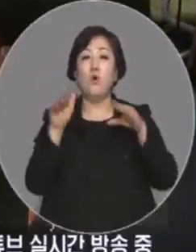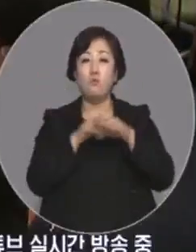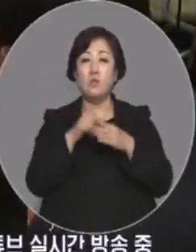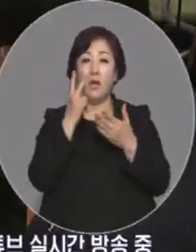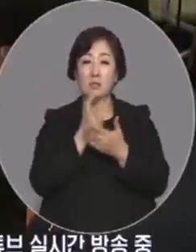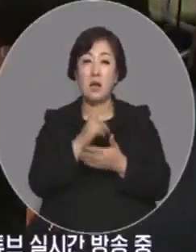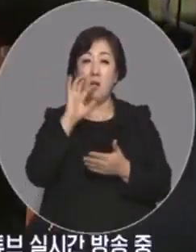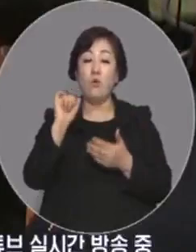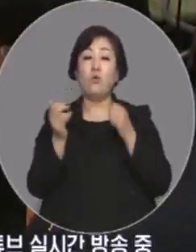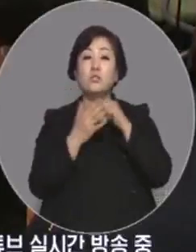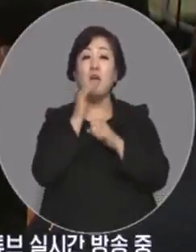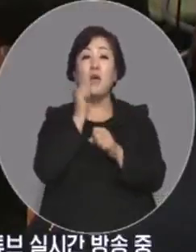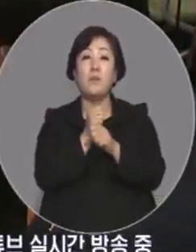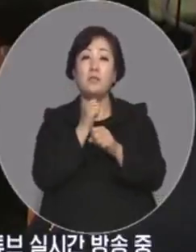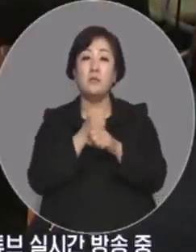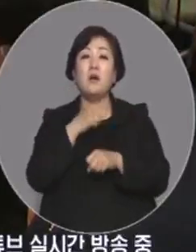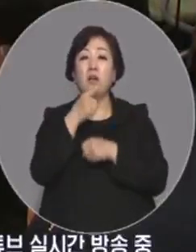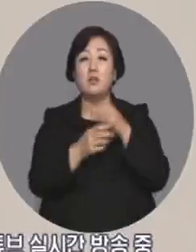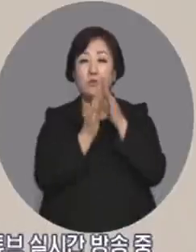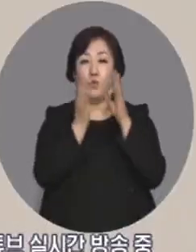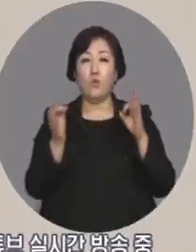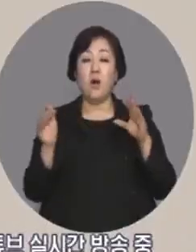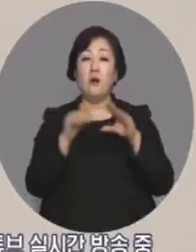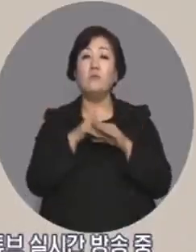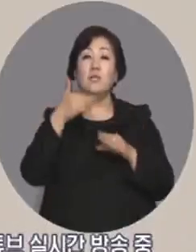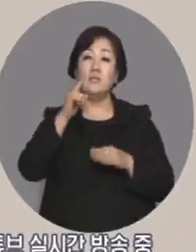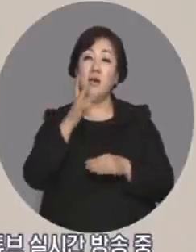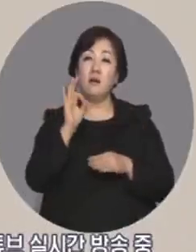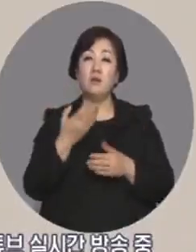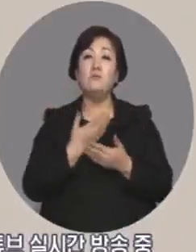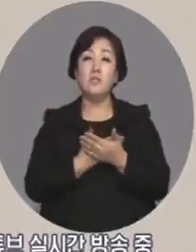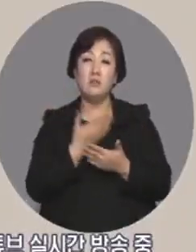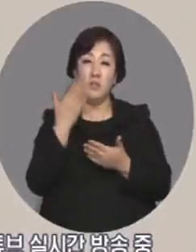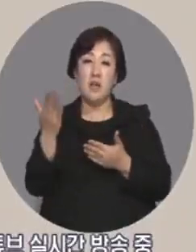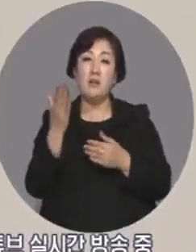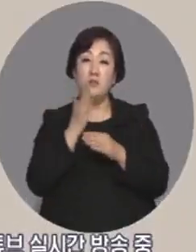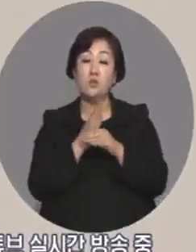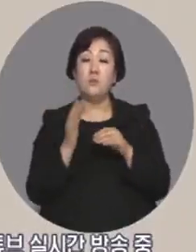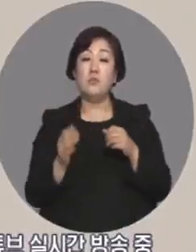문화장학재단을 설립해 매년 문화상과 장학금을 전달해 왔습니다.